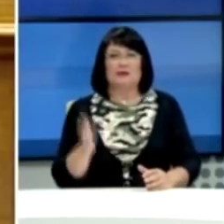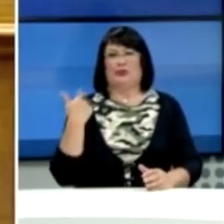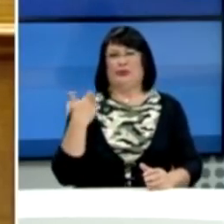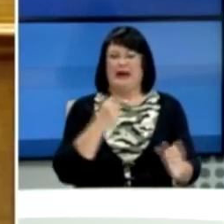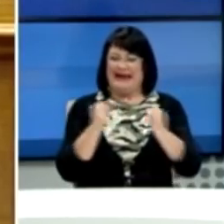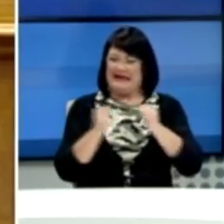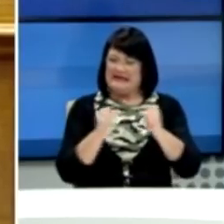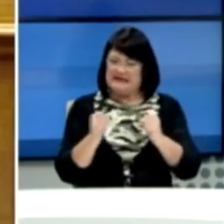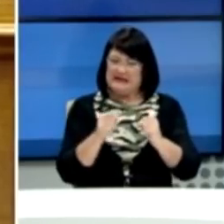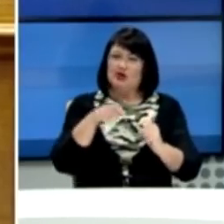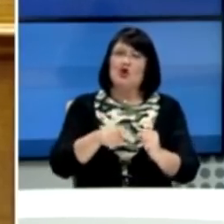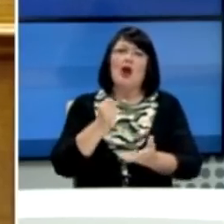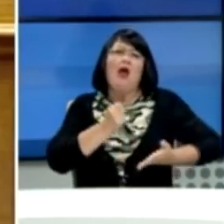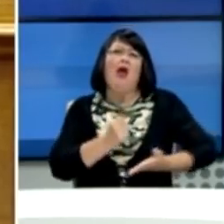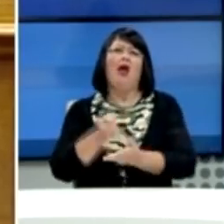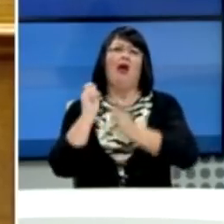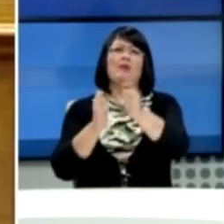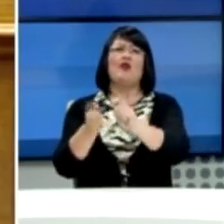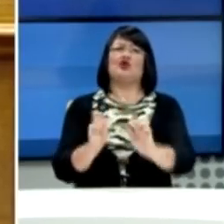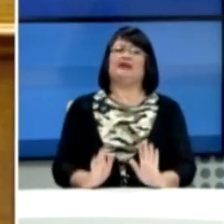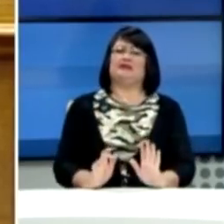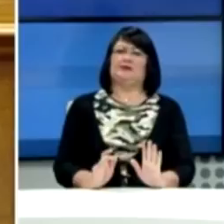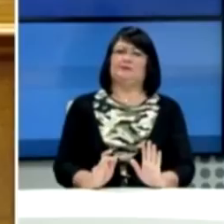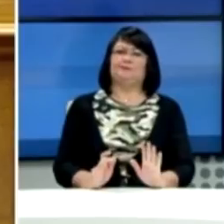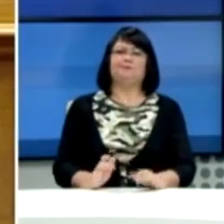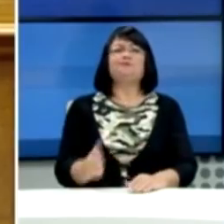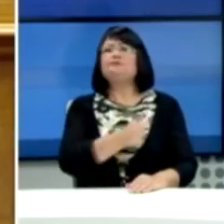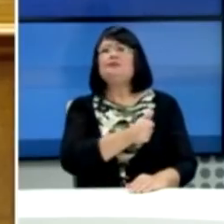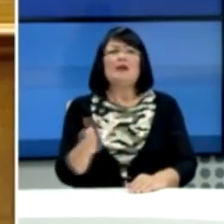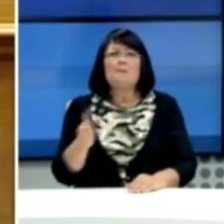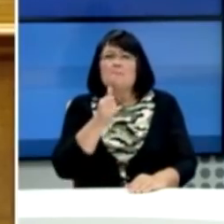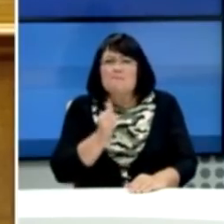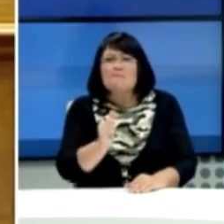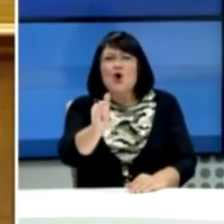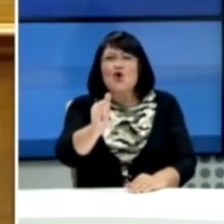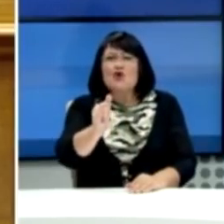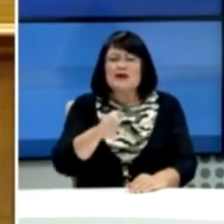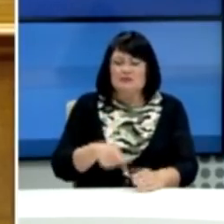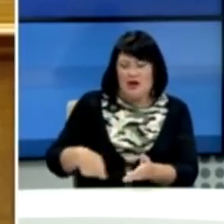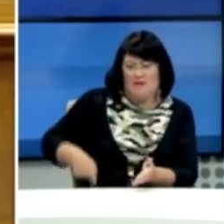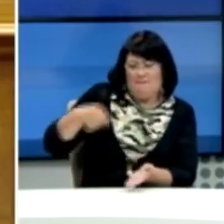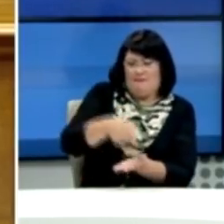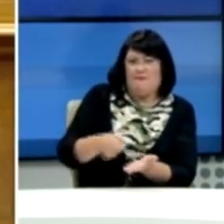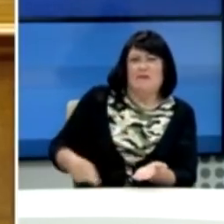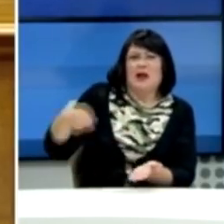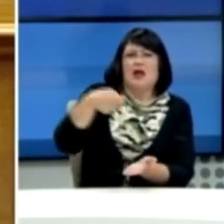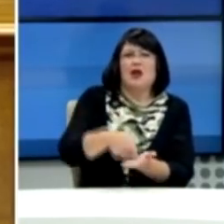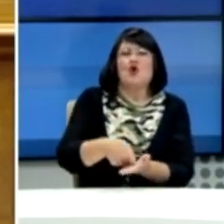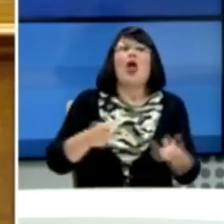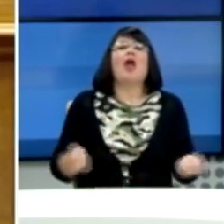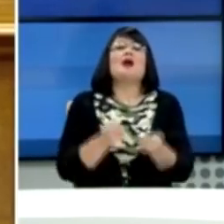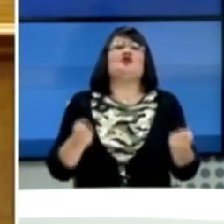προηγούμενη κρίση, επιδοτήθηκαν και από πάνω. Οι μόνοι που βάζουν μόνιμα βαθιά το χέρι στην τσέπη είναι